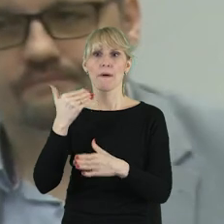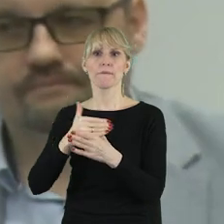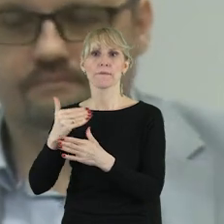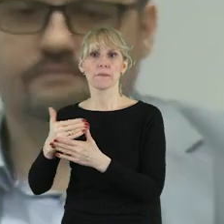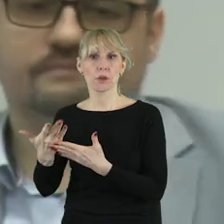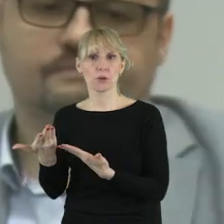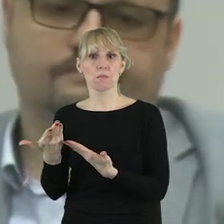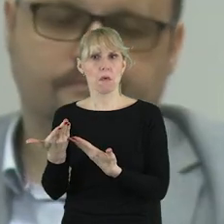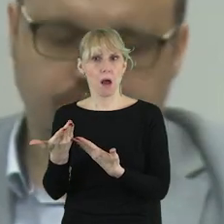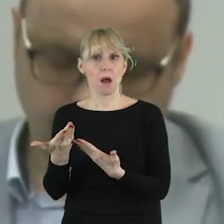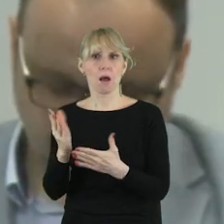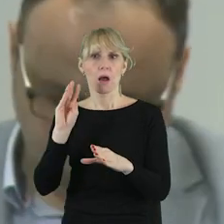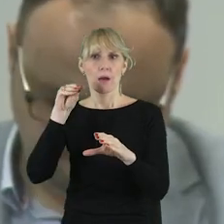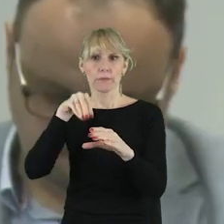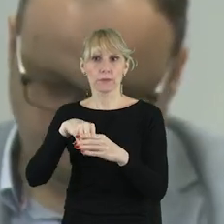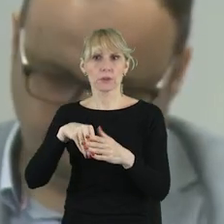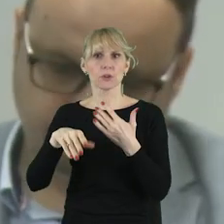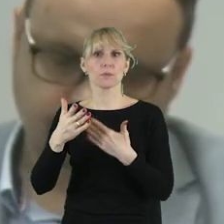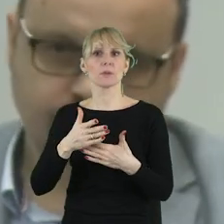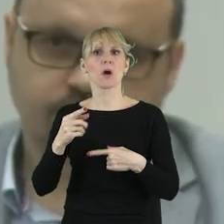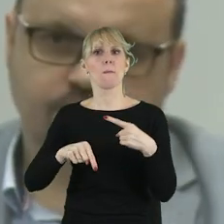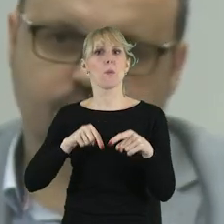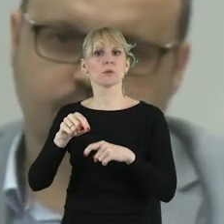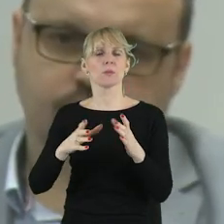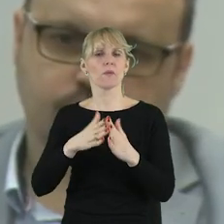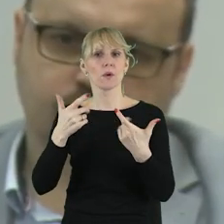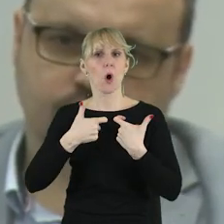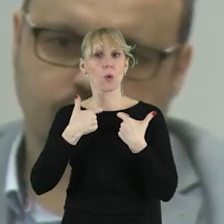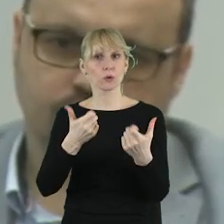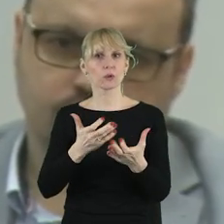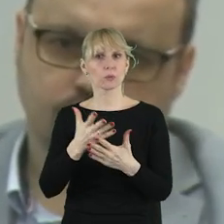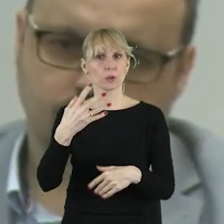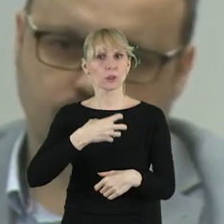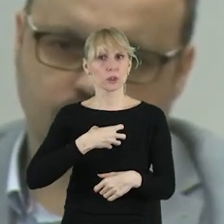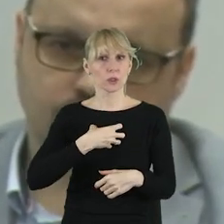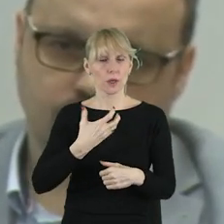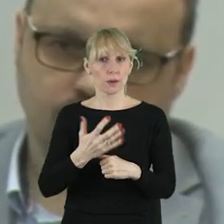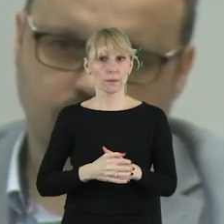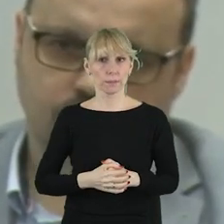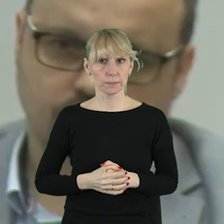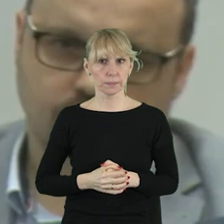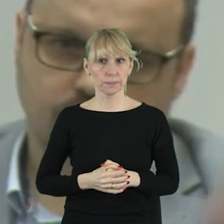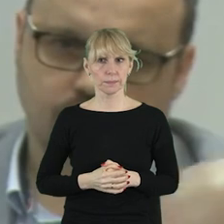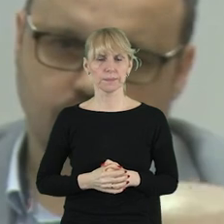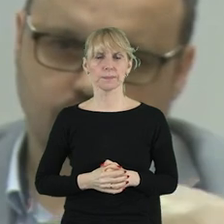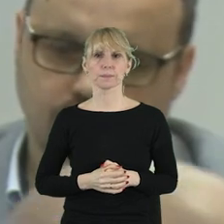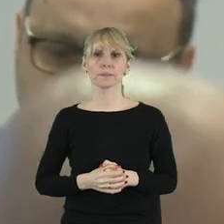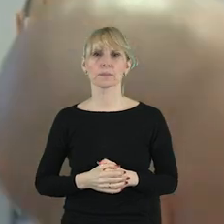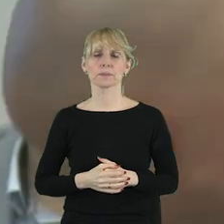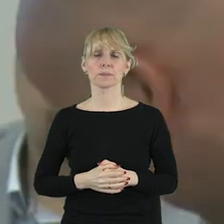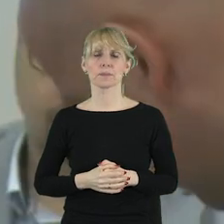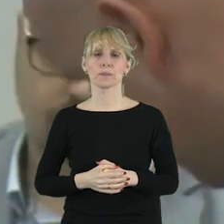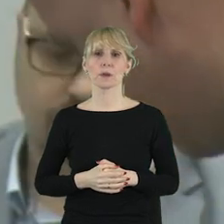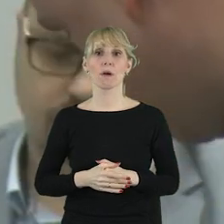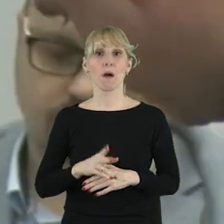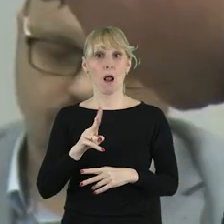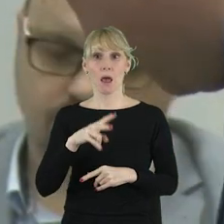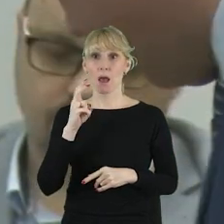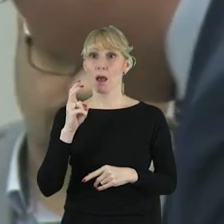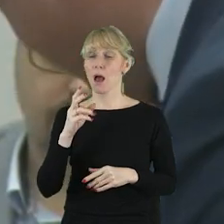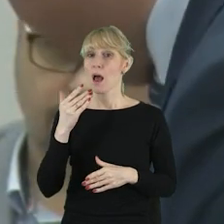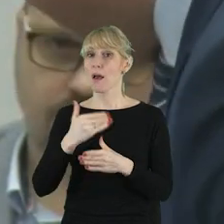ówczesną dyrekcję. Ale to firma zadecydowała, że jest zainteresowana wydzierżawieniem przez